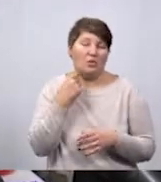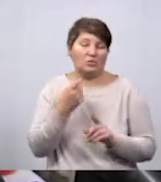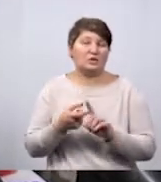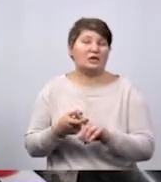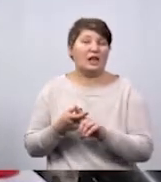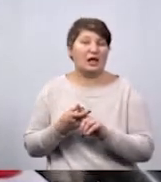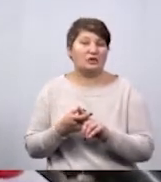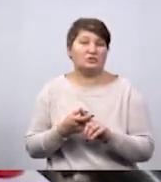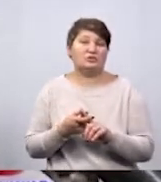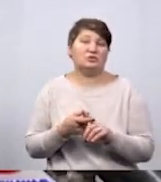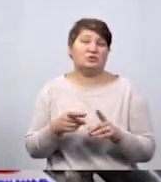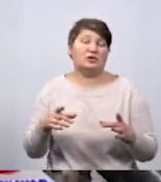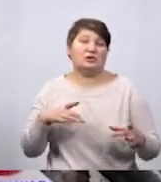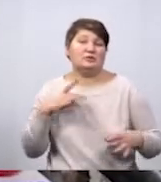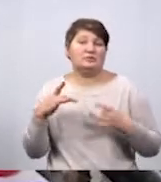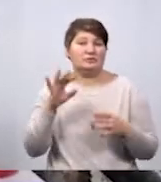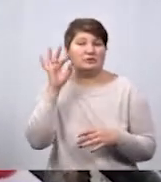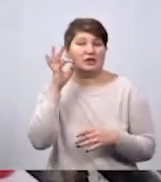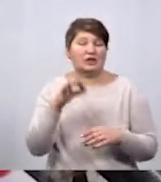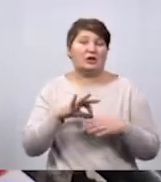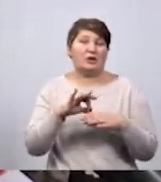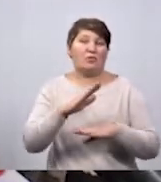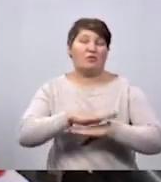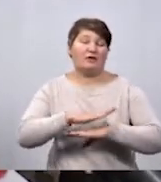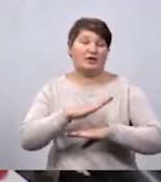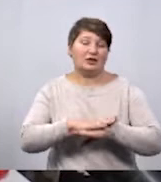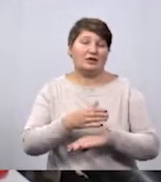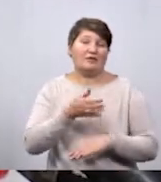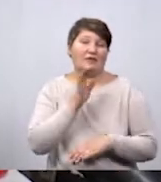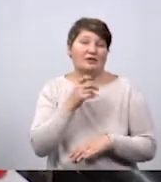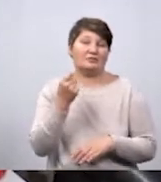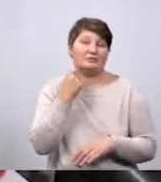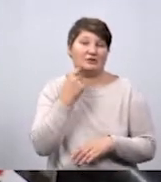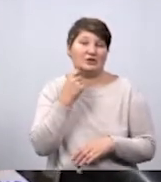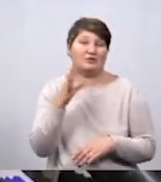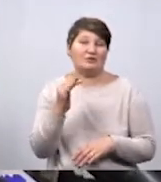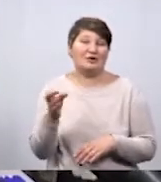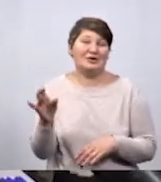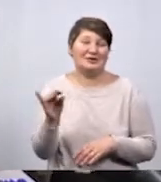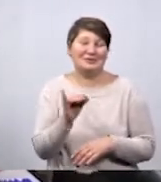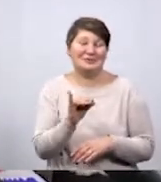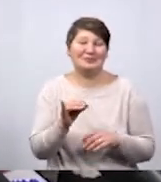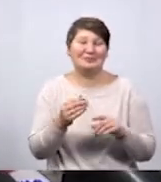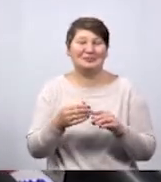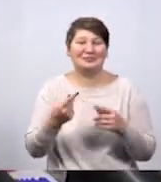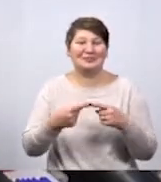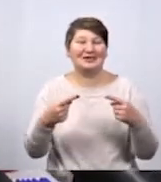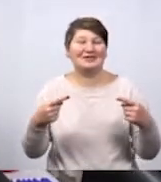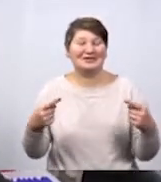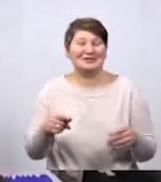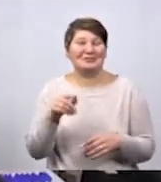залежністю, розлади психіки та поведінки внаслідок вживання алкоголю, шизофренію, з розумовою, з будь-якими